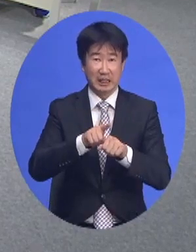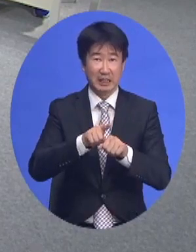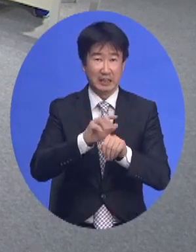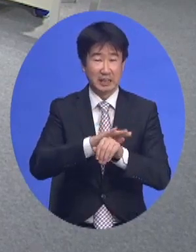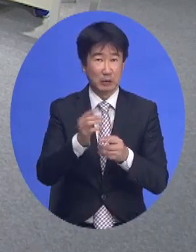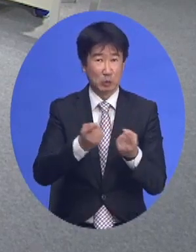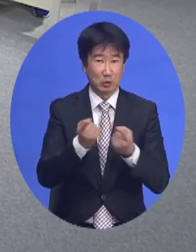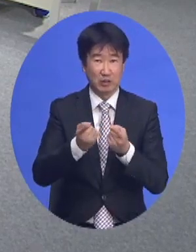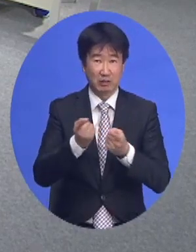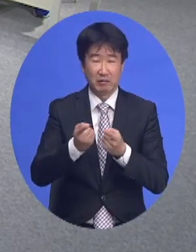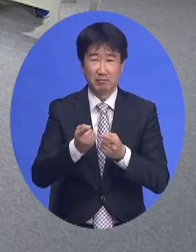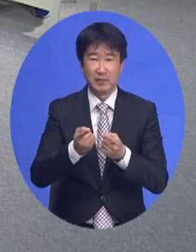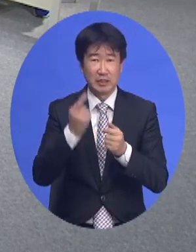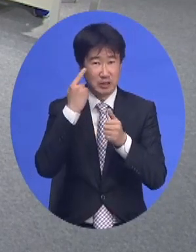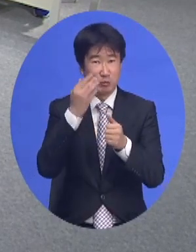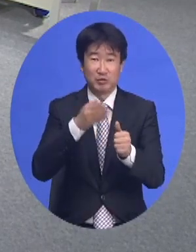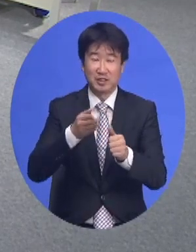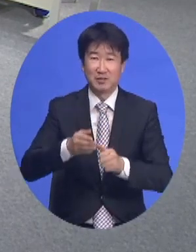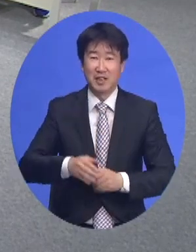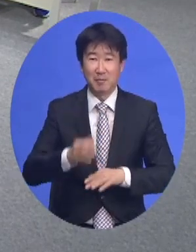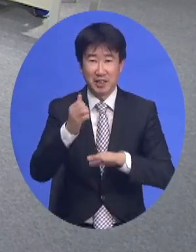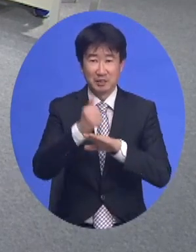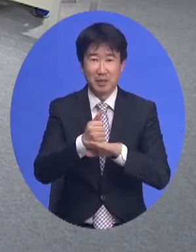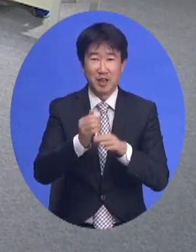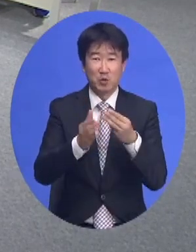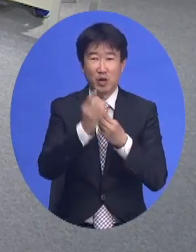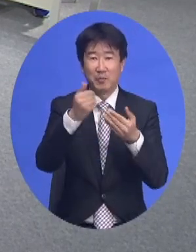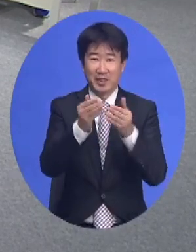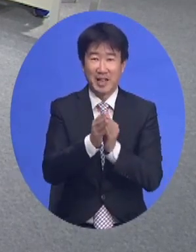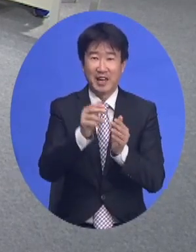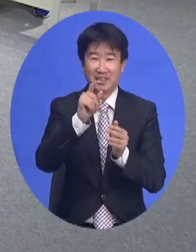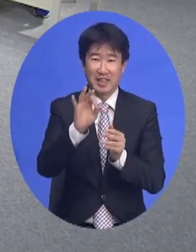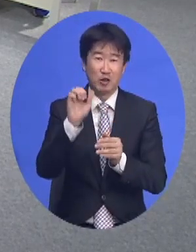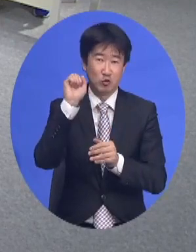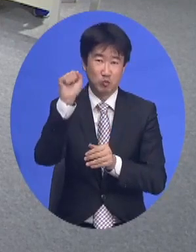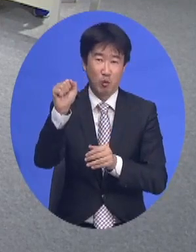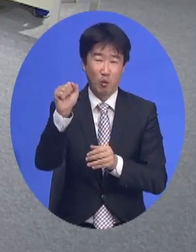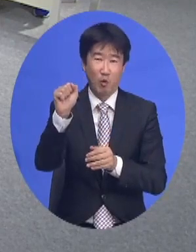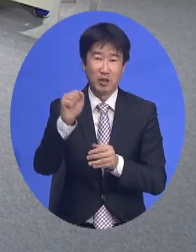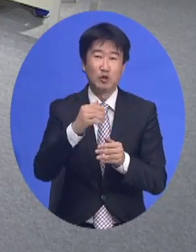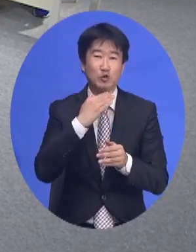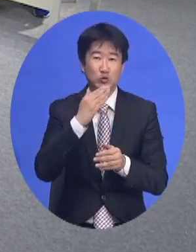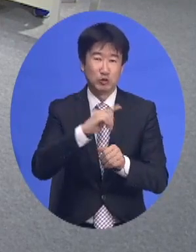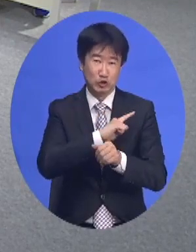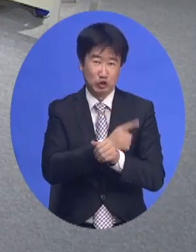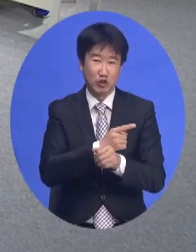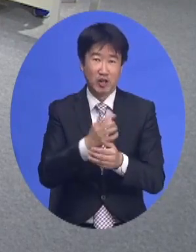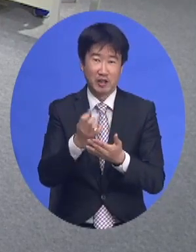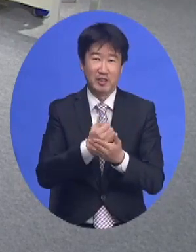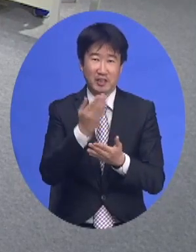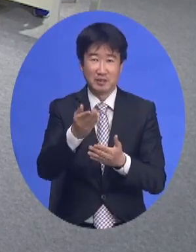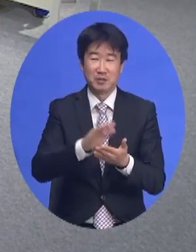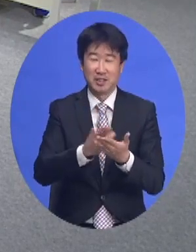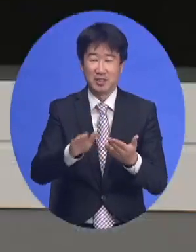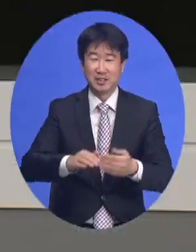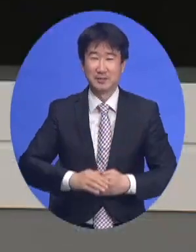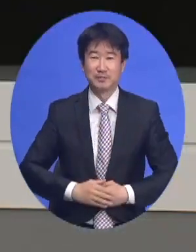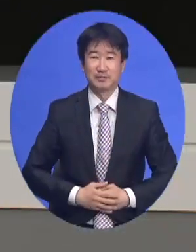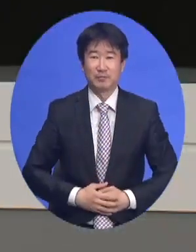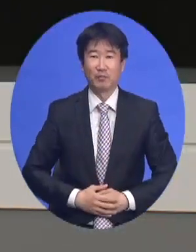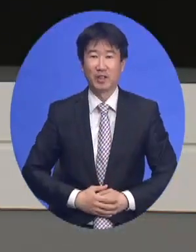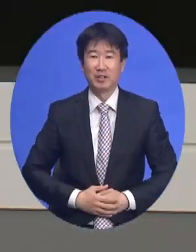안배해서 질의응답해 주시길 부탁드리겠습니다. 끝으로 미래통합당의 장기표 후보에게 9분 드리겠습니다. 진행해 주시죠. 네.